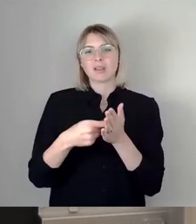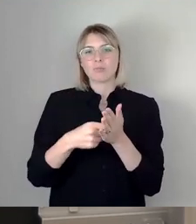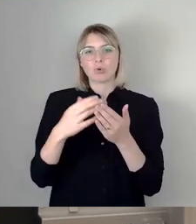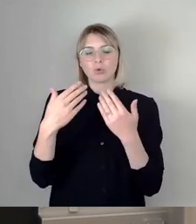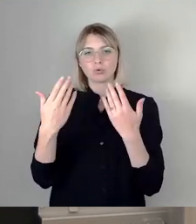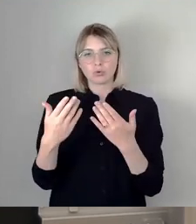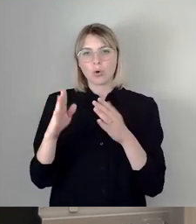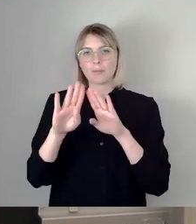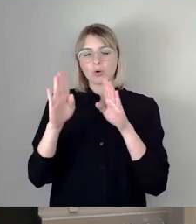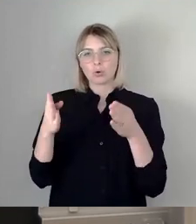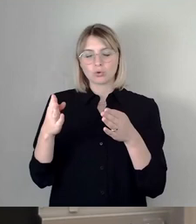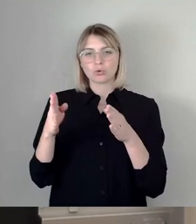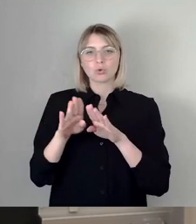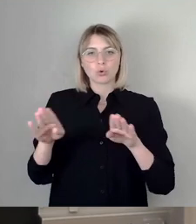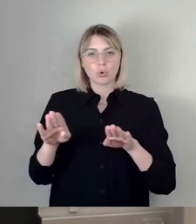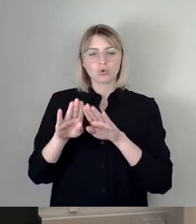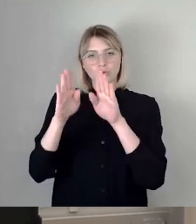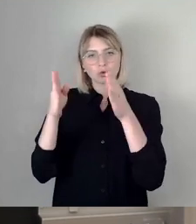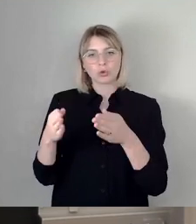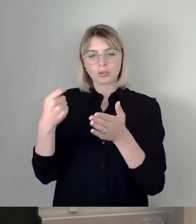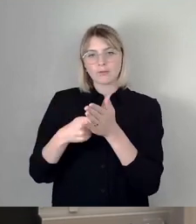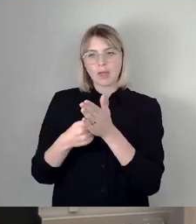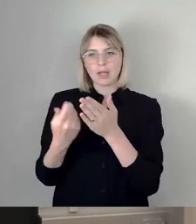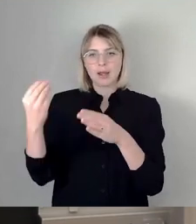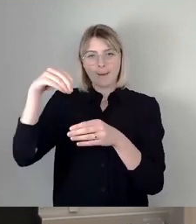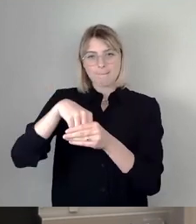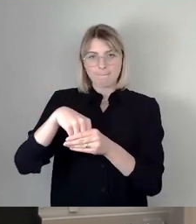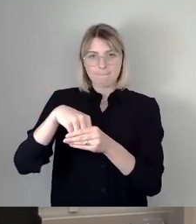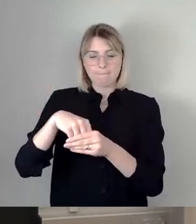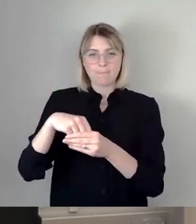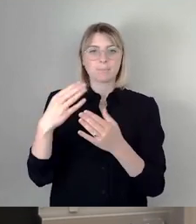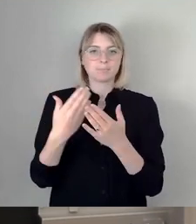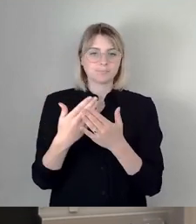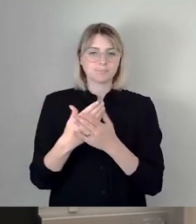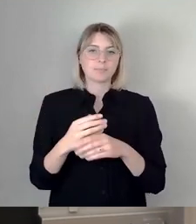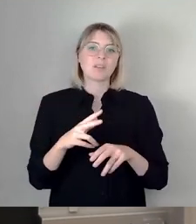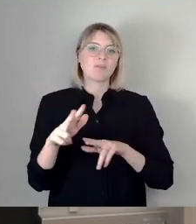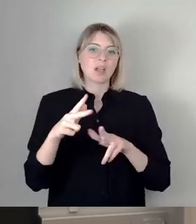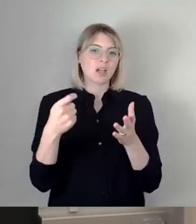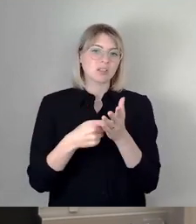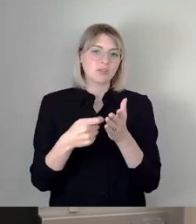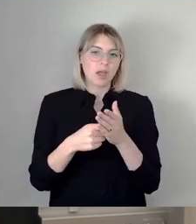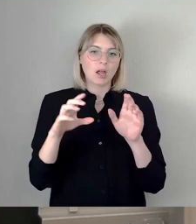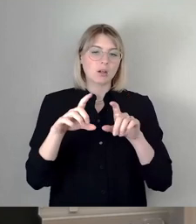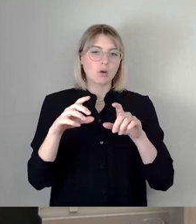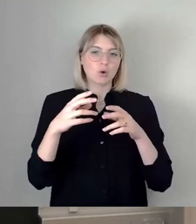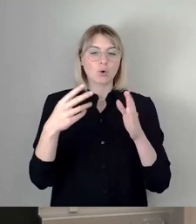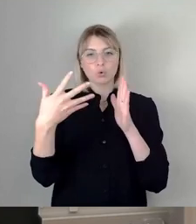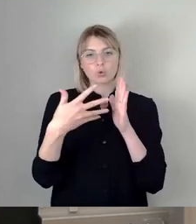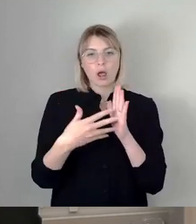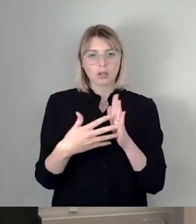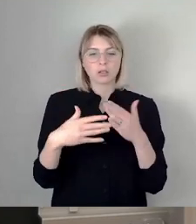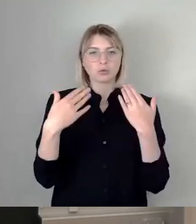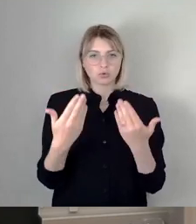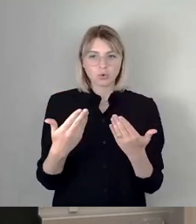Grundstückswert eingeflossen sind. Das Verkehrswertgutachten sei so, und ich habe immer auch in der Vergangenheit die Erfahrung gemacht, wenn